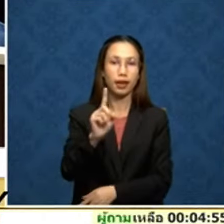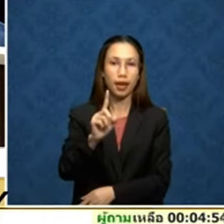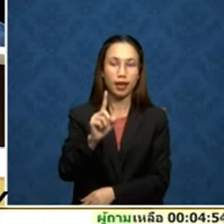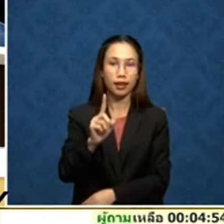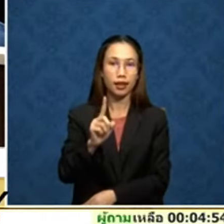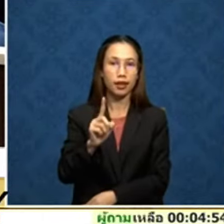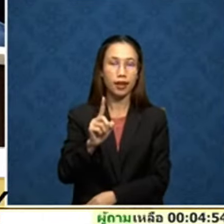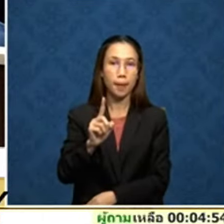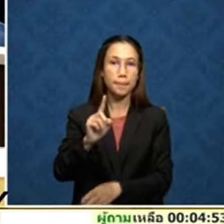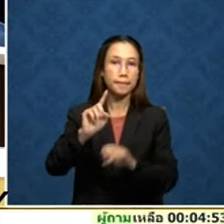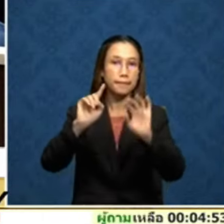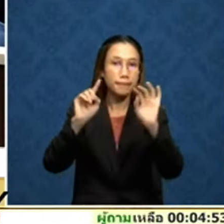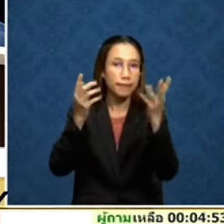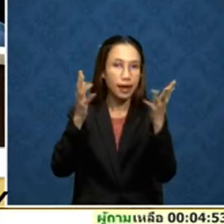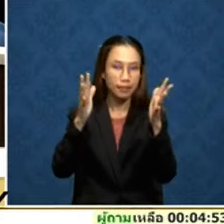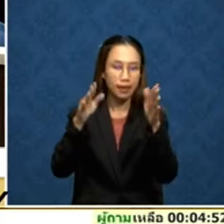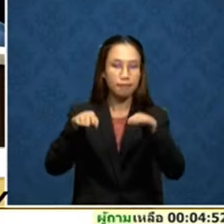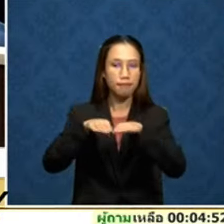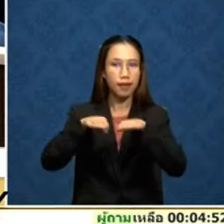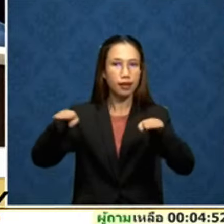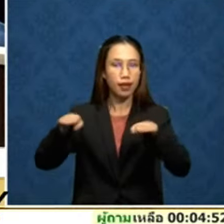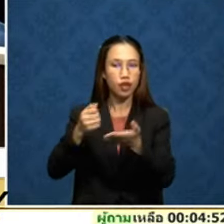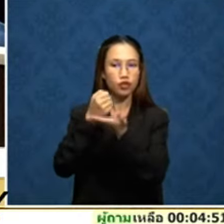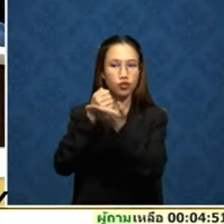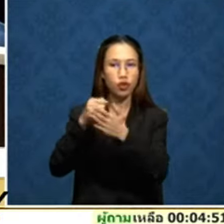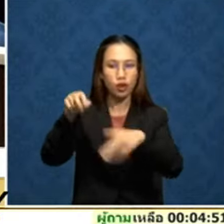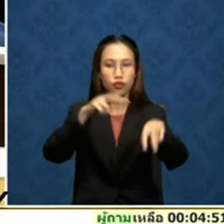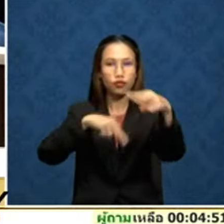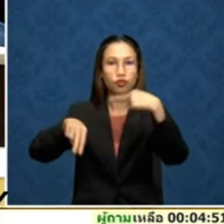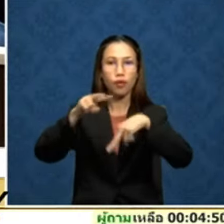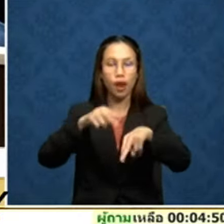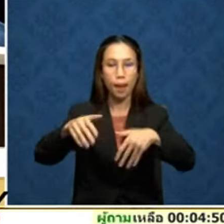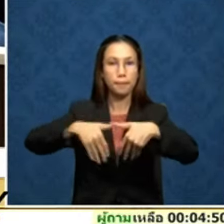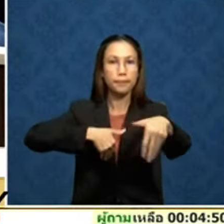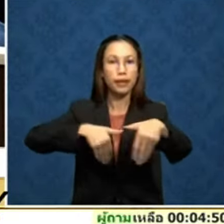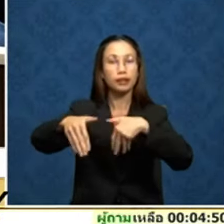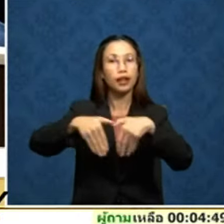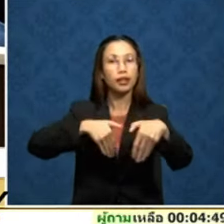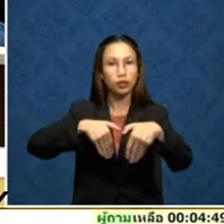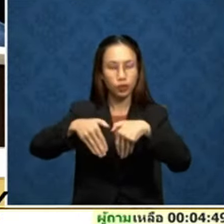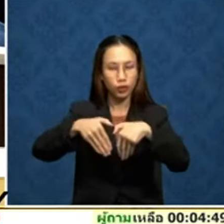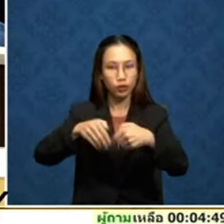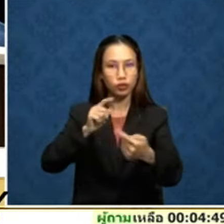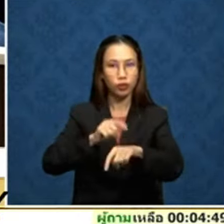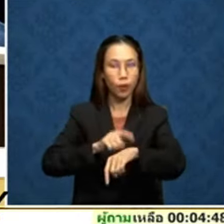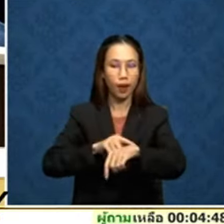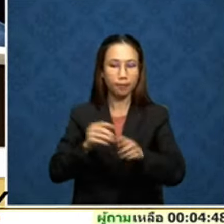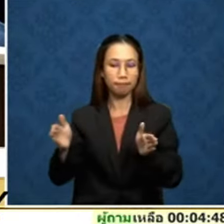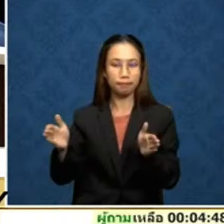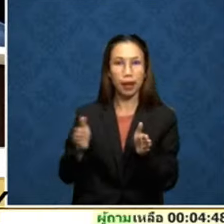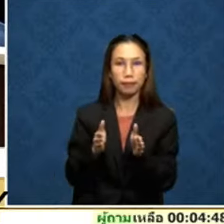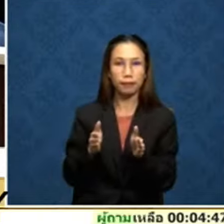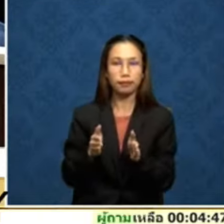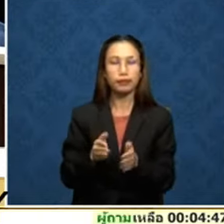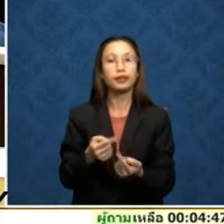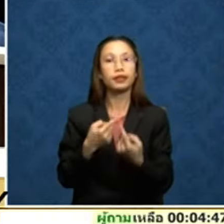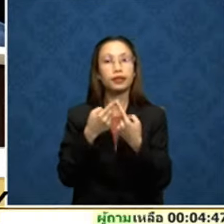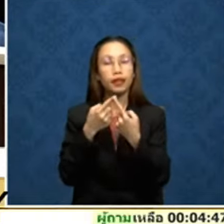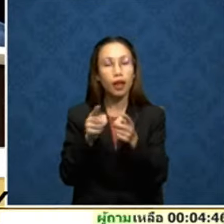ไม่มีมาตรการที่จะพยุงค่าครองชีพประชาชนในระยะสั้นเฉพาะหน้านี้ นะคะรวม